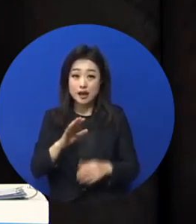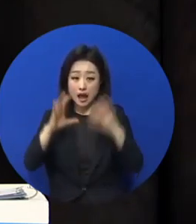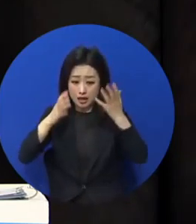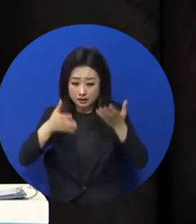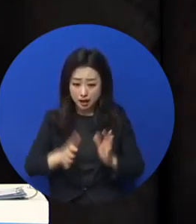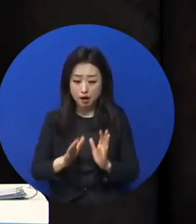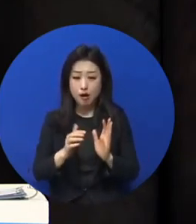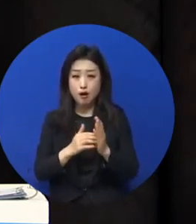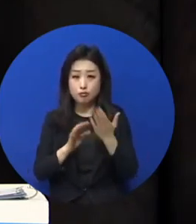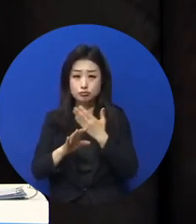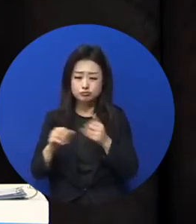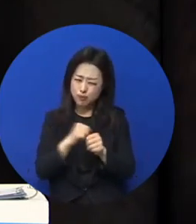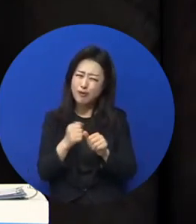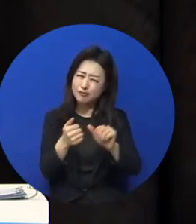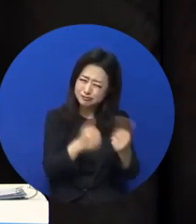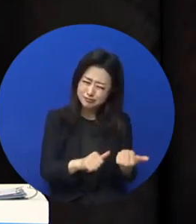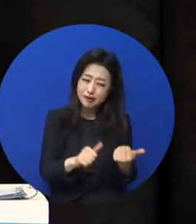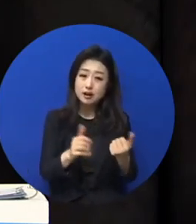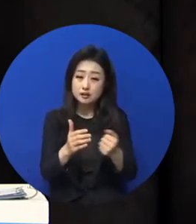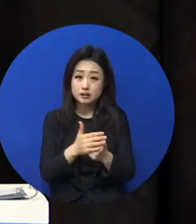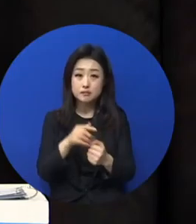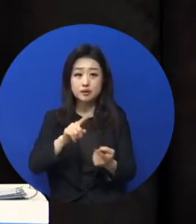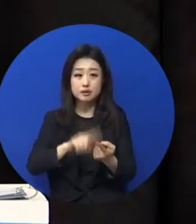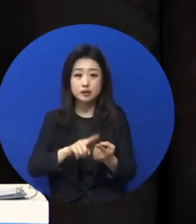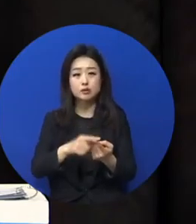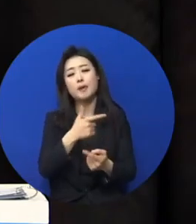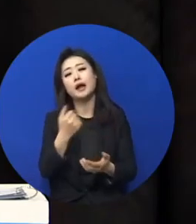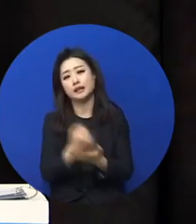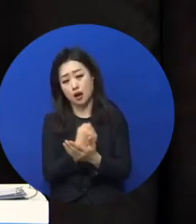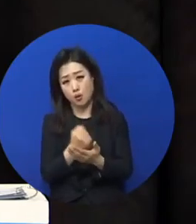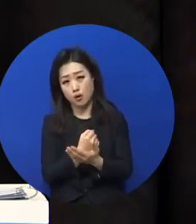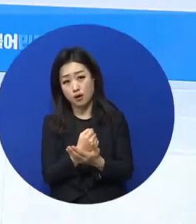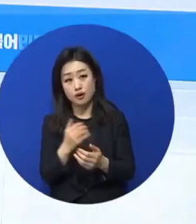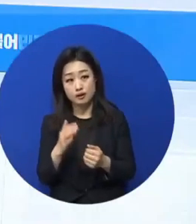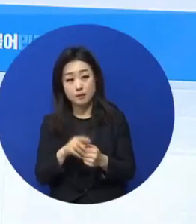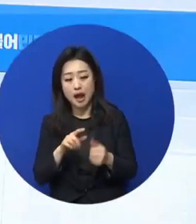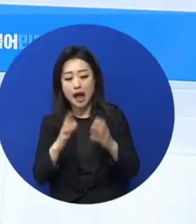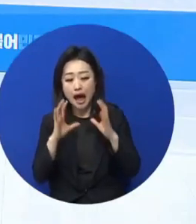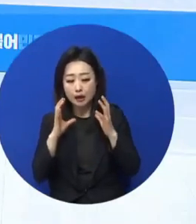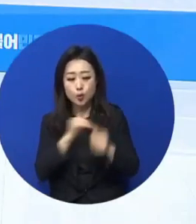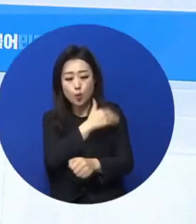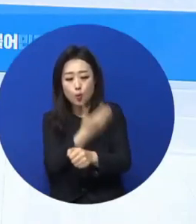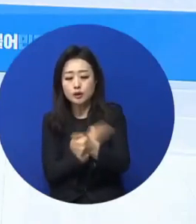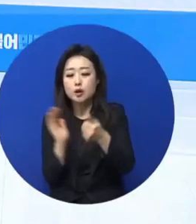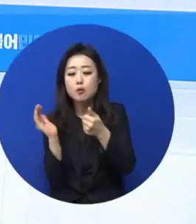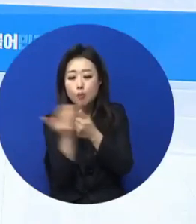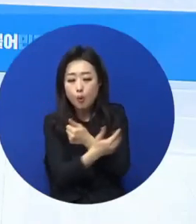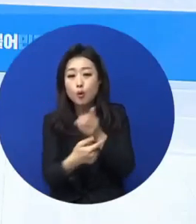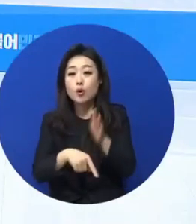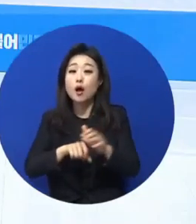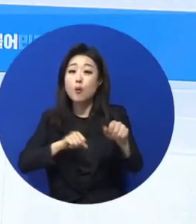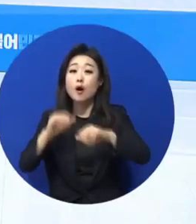위한 후보님들의 생각이 어떤지 이와 관련해서 어떤 활동을 펼쳐나갈 것인지 알려주시면 감사하겠습니다.